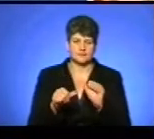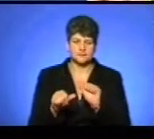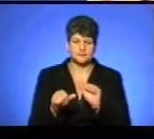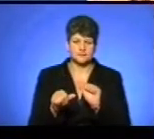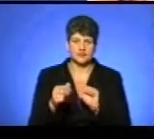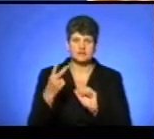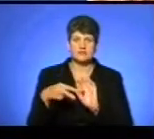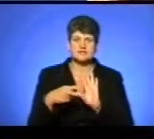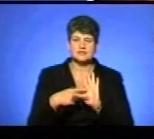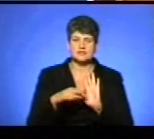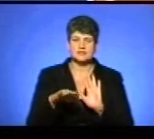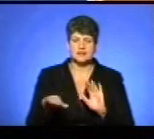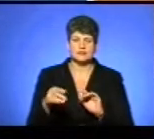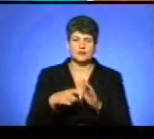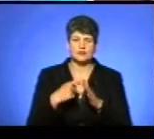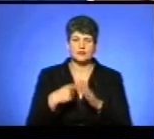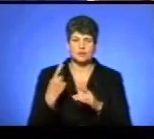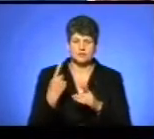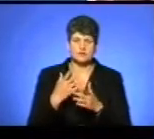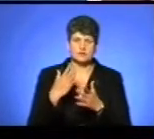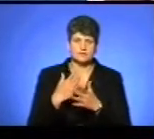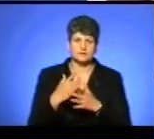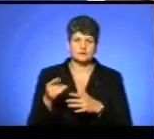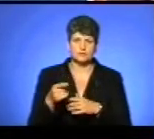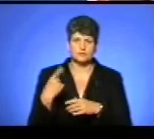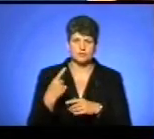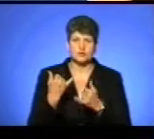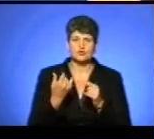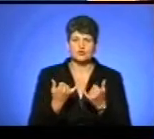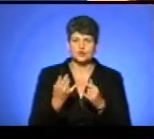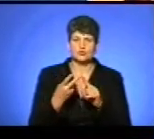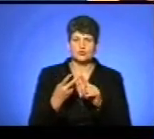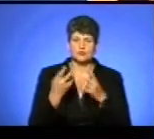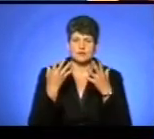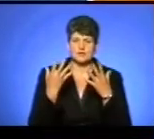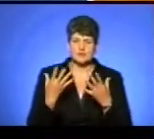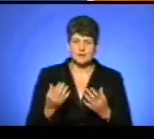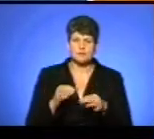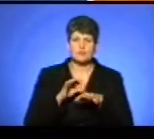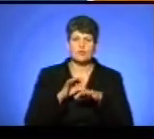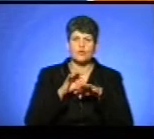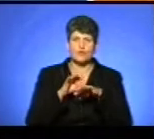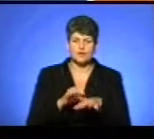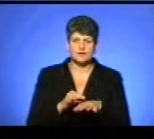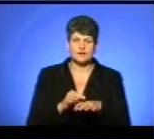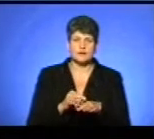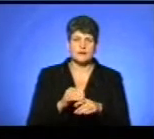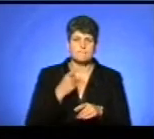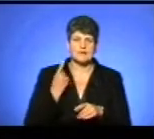27 дітей з Донеччини таборують на Тернопільщині. Сьогодні другий день відпочинку. Для таборовиків проводили майстер-клас із лялькоплетіння.